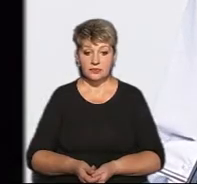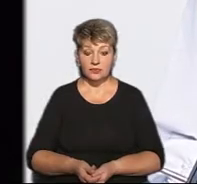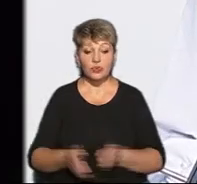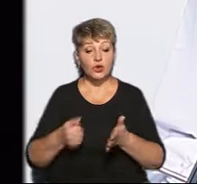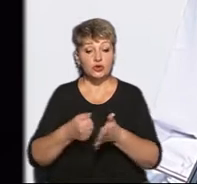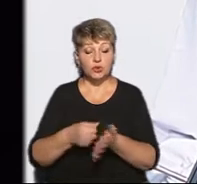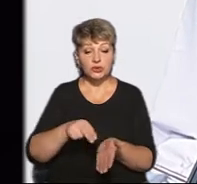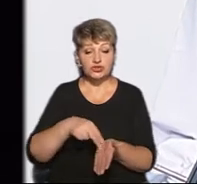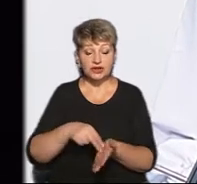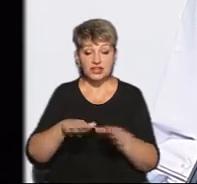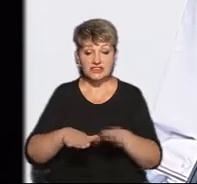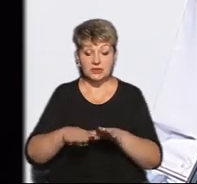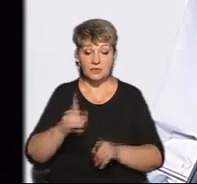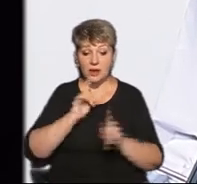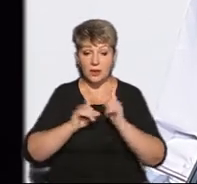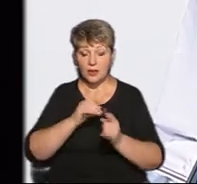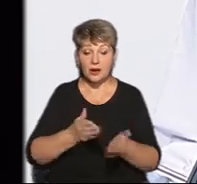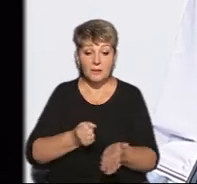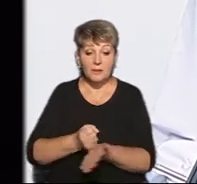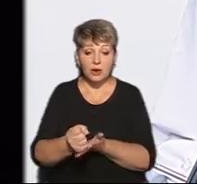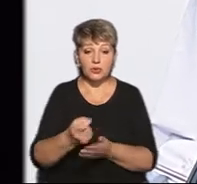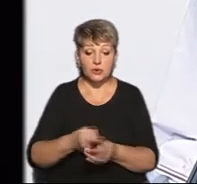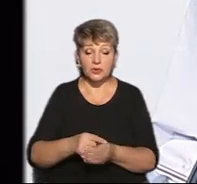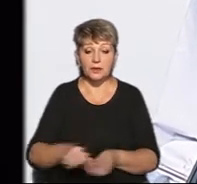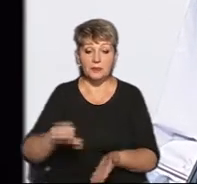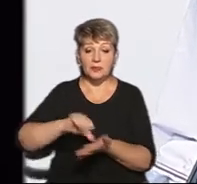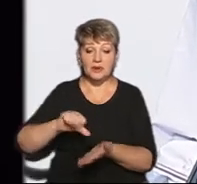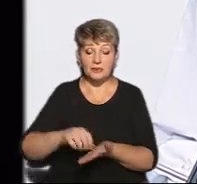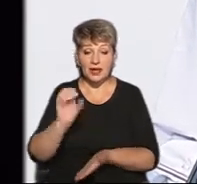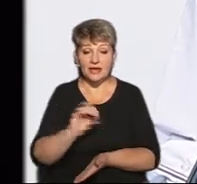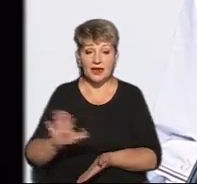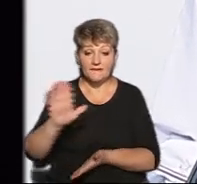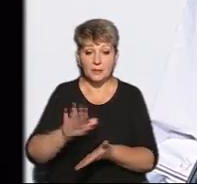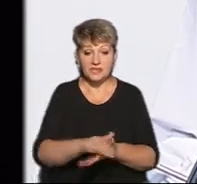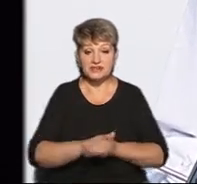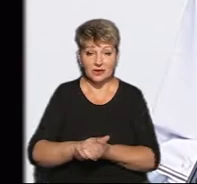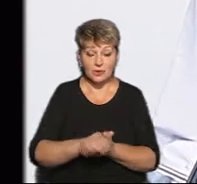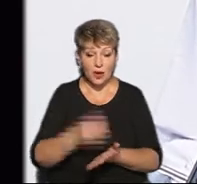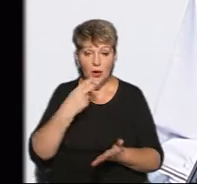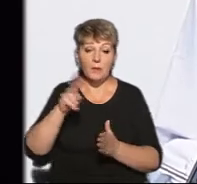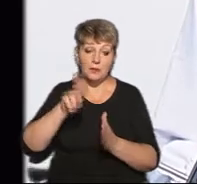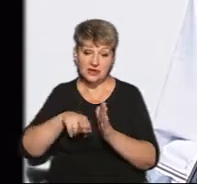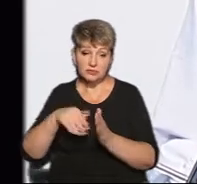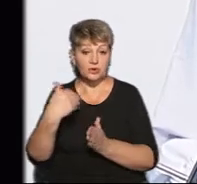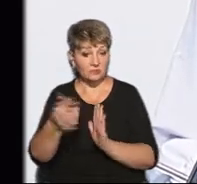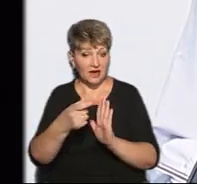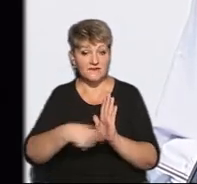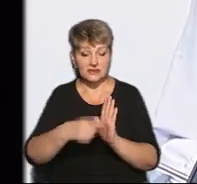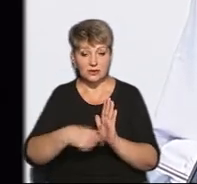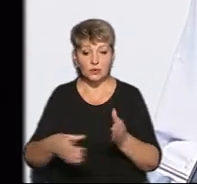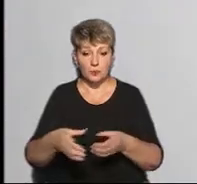До Черкаської міської ради балотуються представники політичної партії «Європейська солідарність». Переглянемо візитку партії.